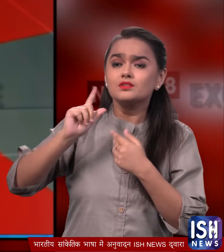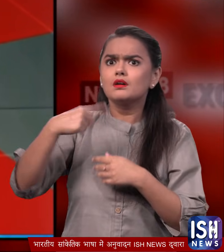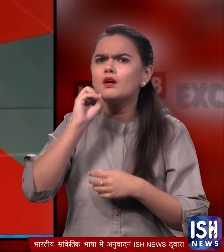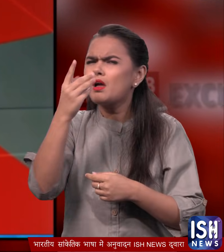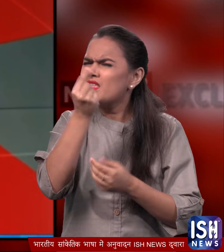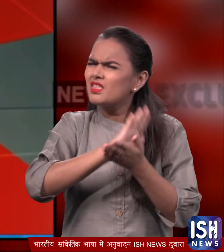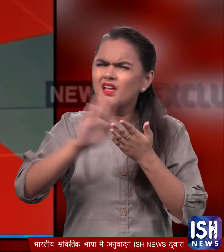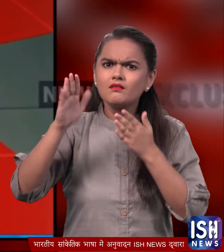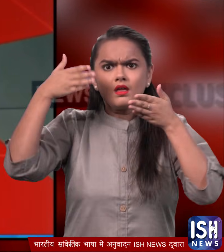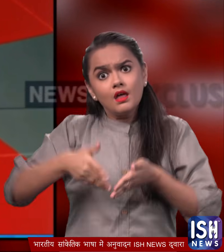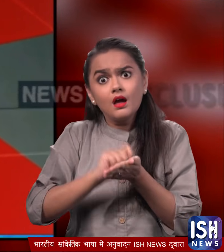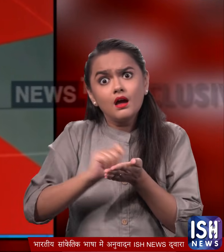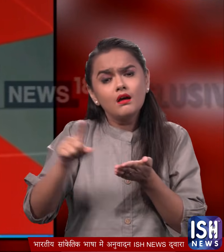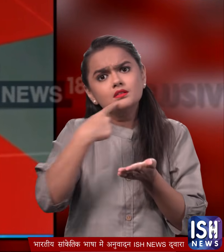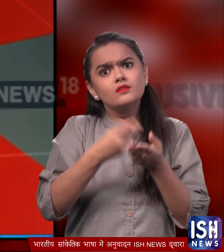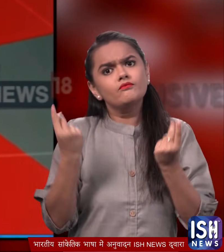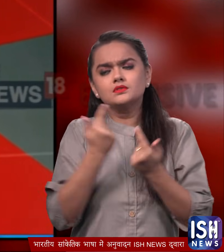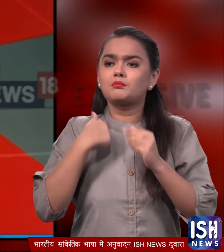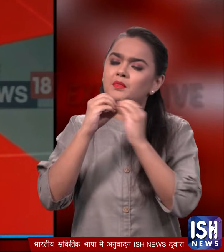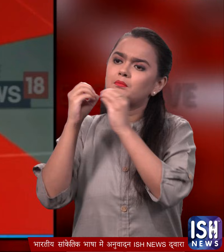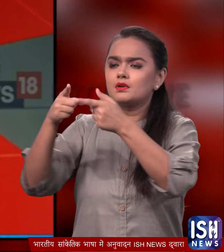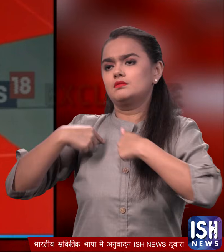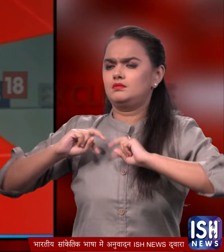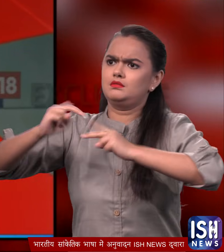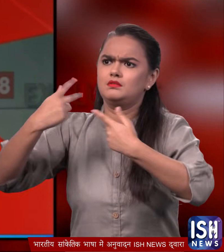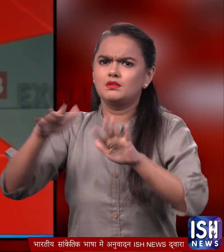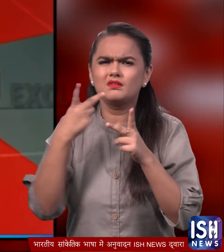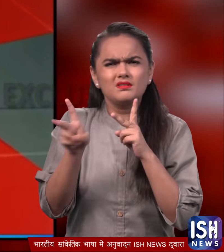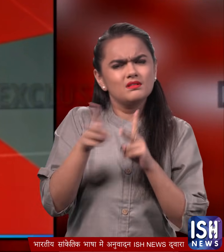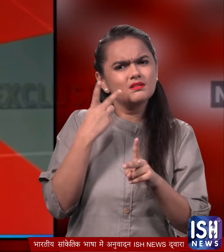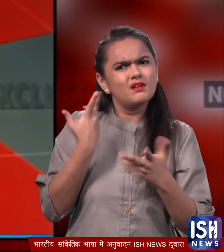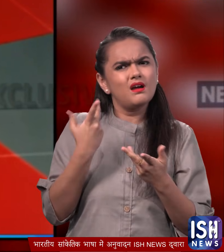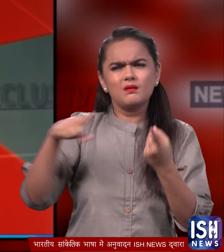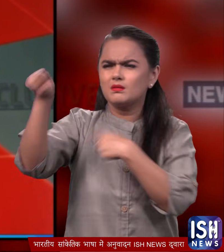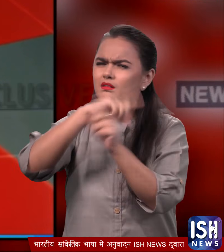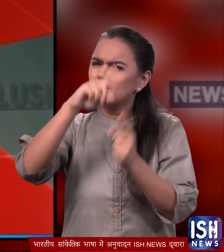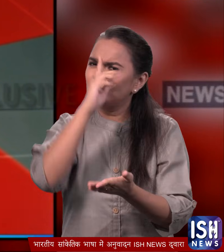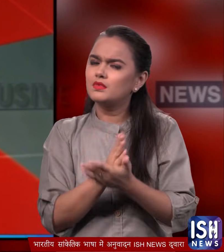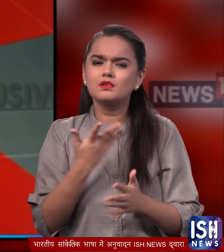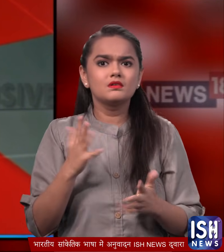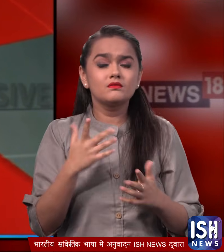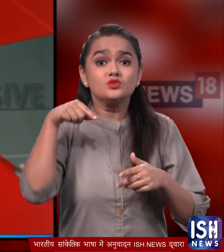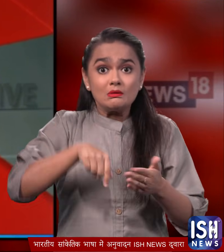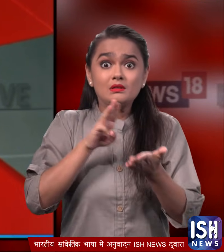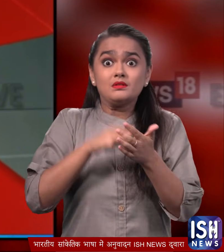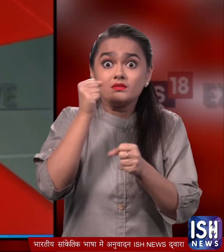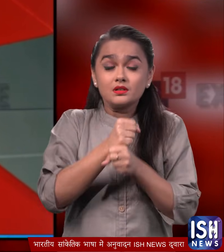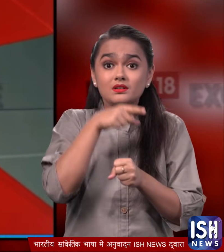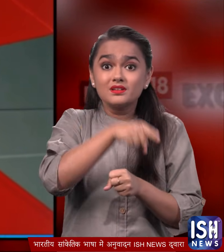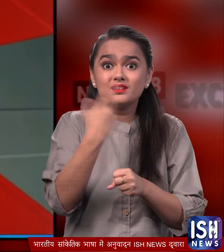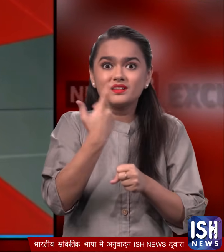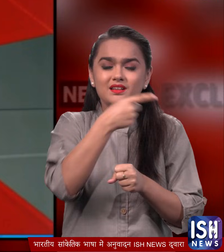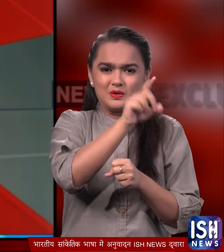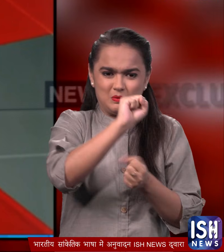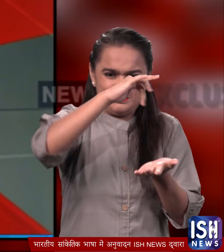नोट में उन्होंने जिसे अपनी गद्दी सौंपने की इच्छा जताई उस पर निरंजनी अखाड़े को भरोसा नहीं। इसलिए अब महंत नरेंद्र गिरी के बाघंबरी